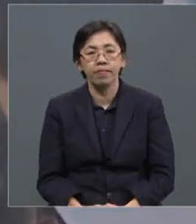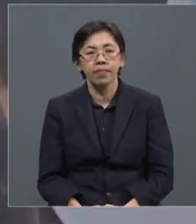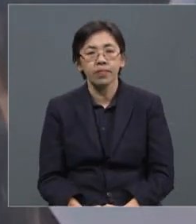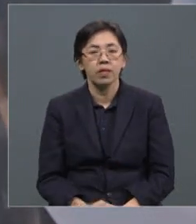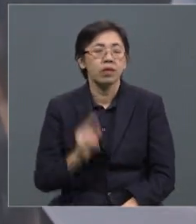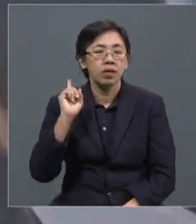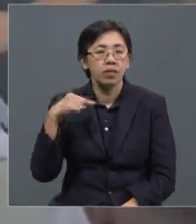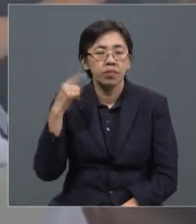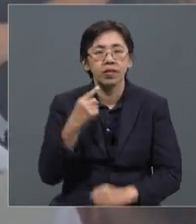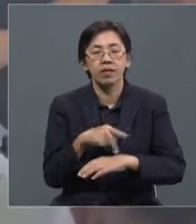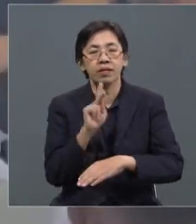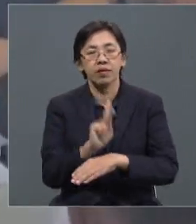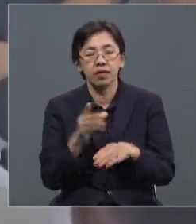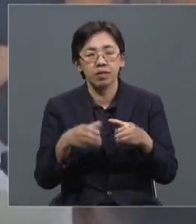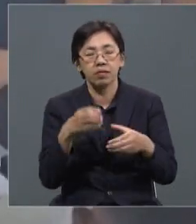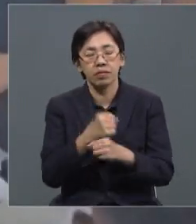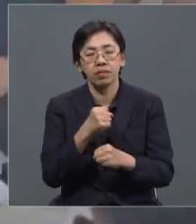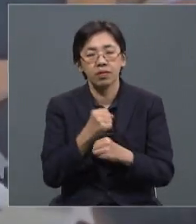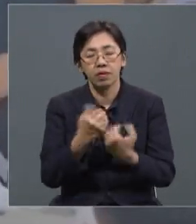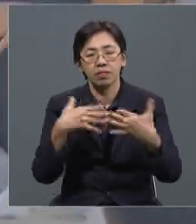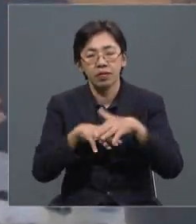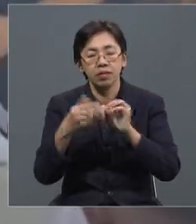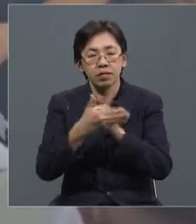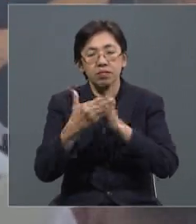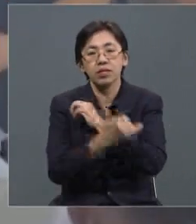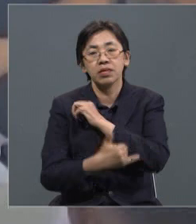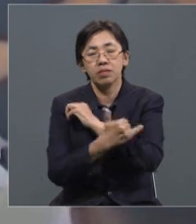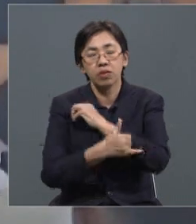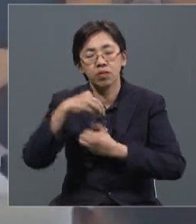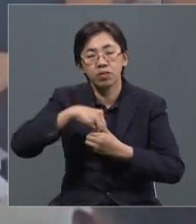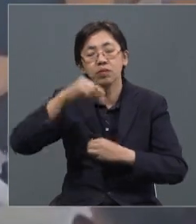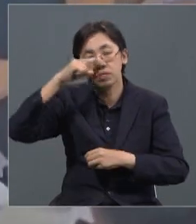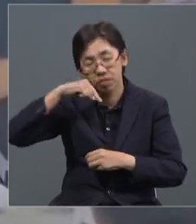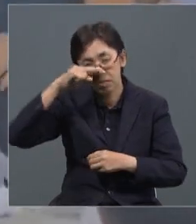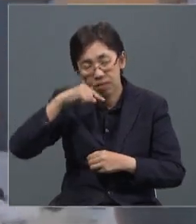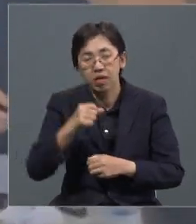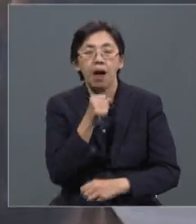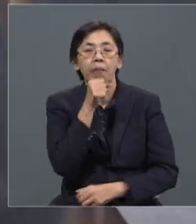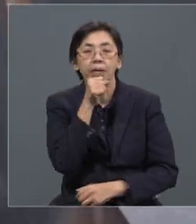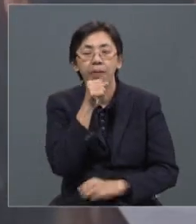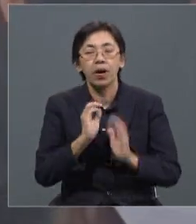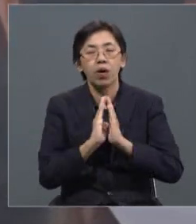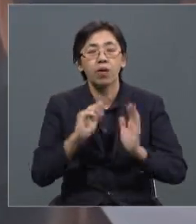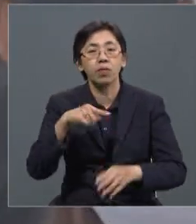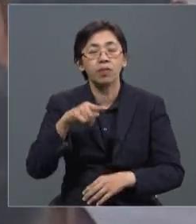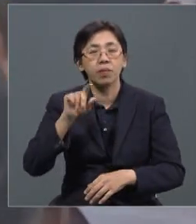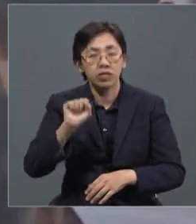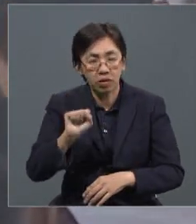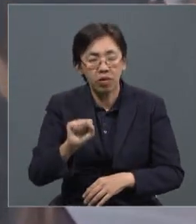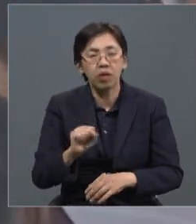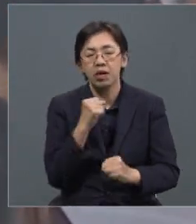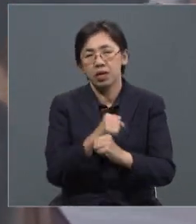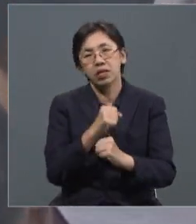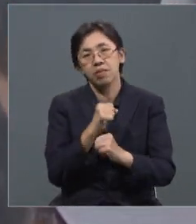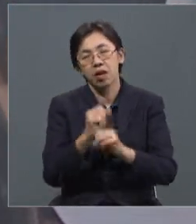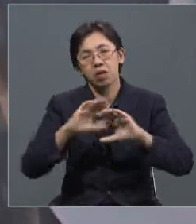ซิงลูประธานเจ้าหน้าที่ประสานงานยาเสพติดต่างประเทศประจำประเทศไทยได้กล่าวขอบคุณสำนักงานปปส.และชื่นชมการทำง